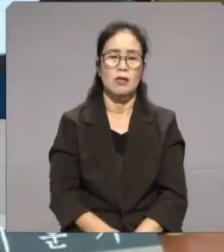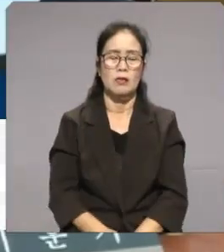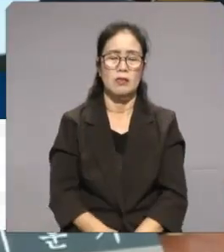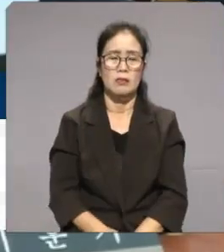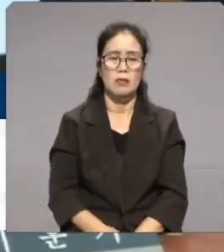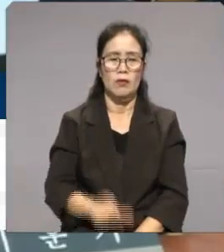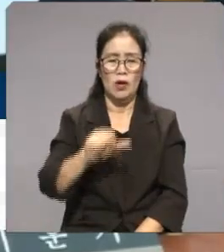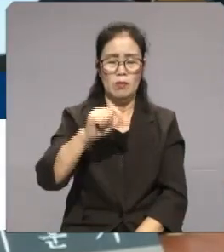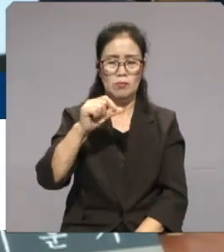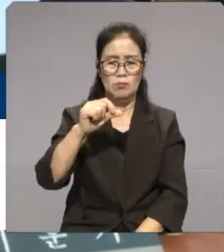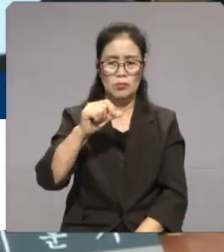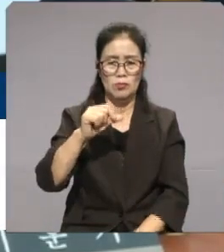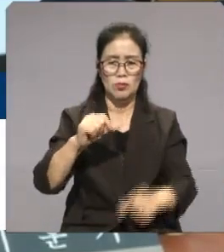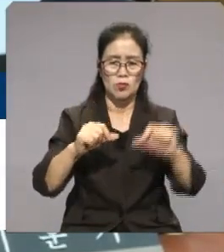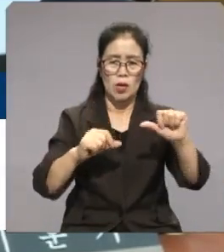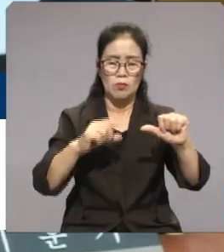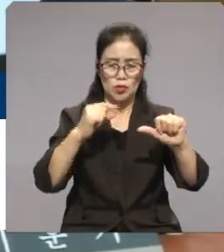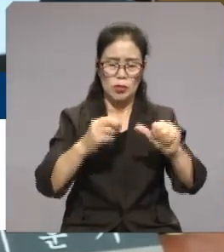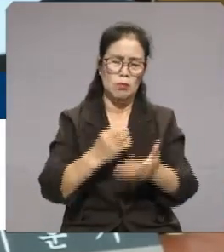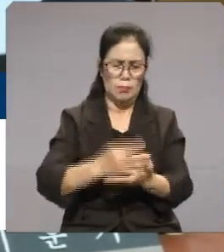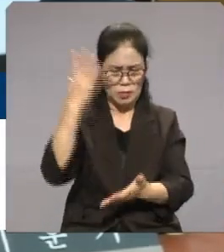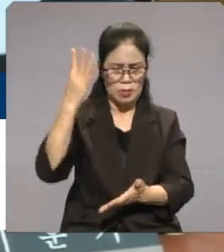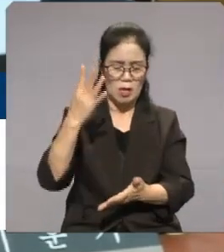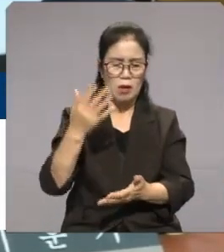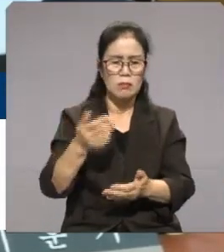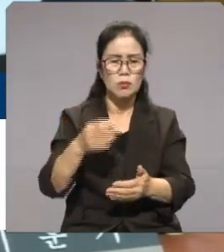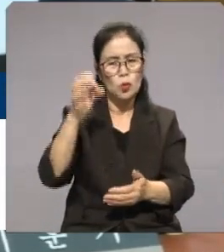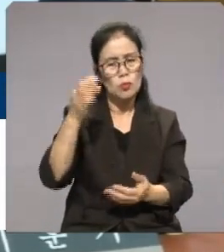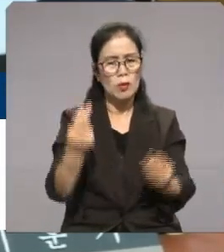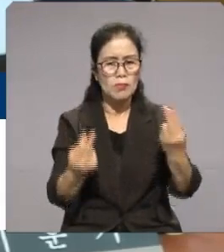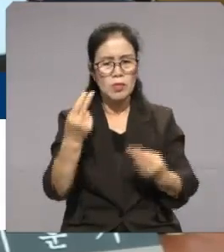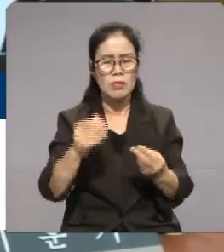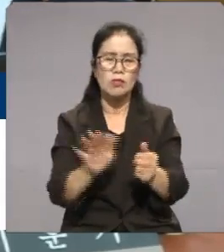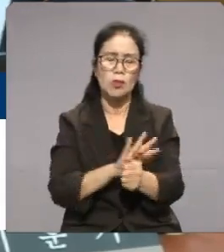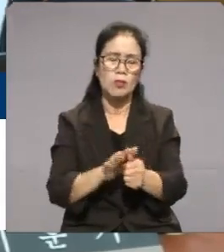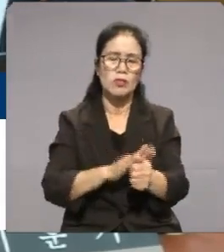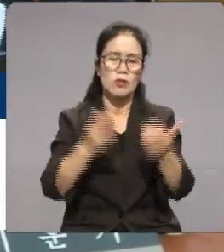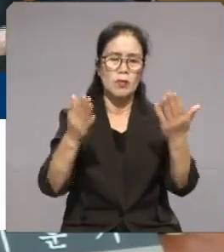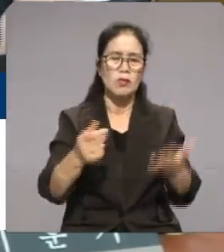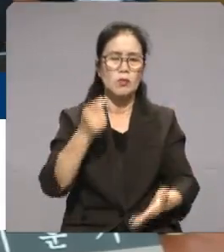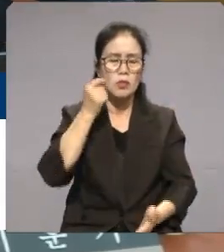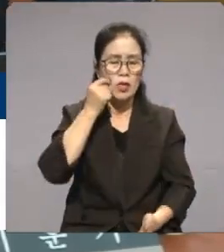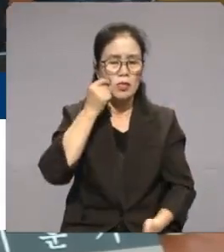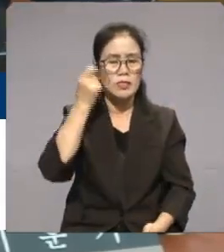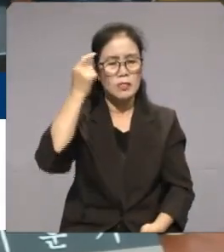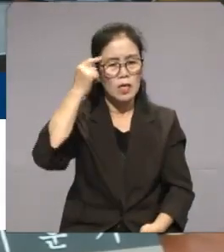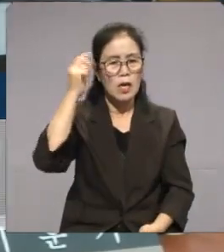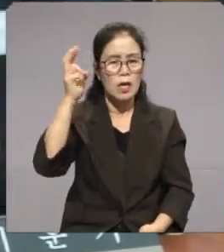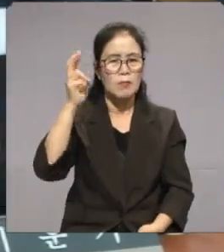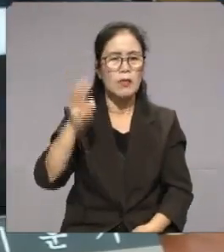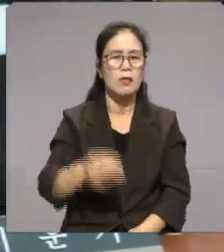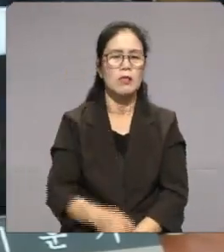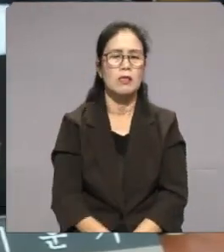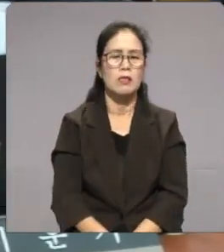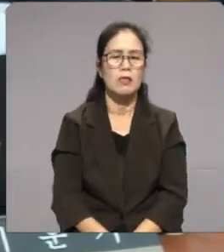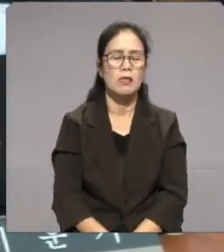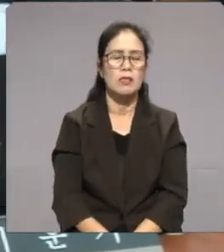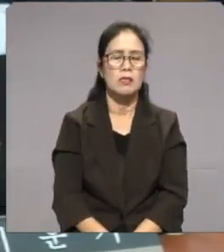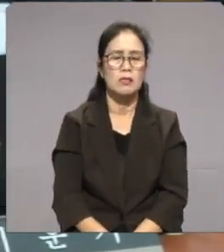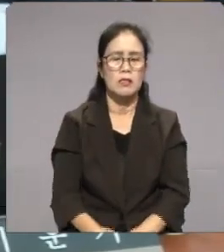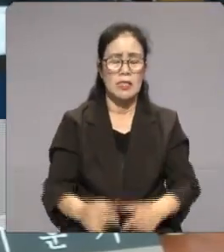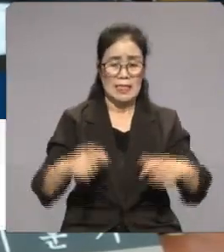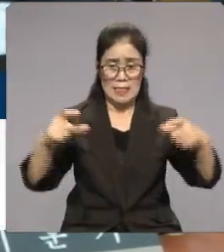5G 요금 요금에 비해서 서비스를 제대로 못 받는다 이런 생각들을 많이 하실 것 같아요 같은